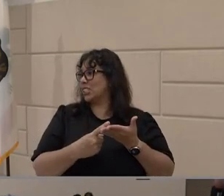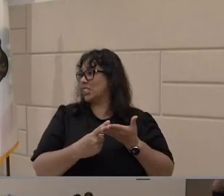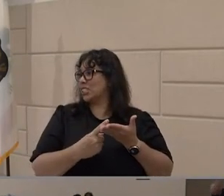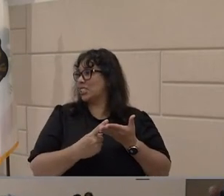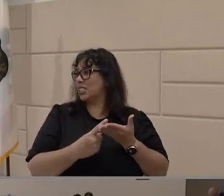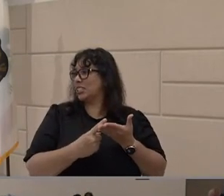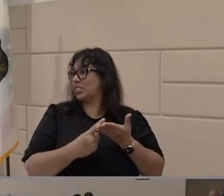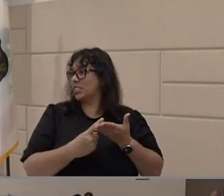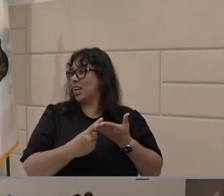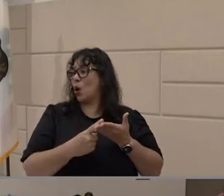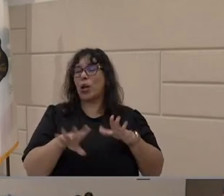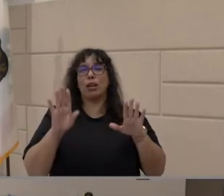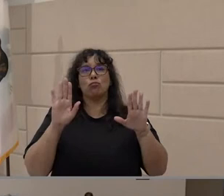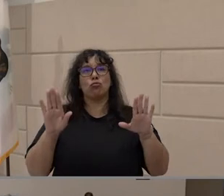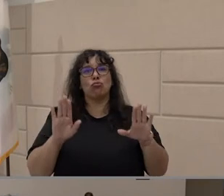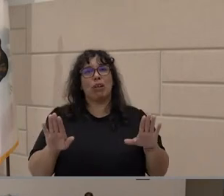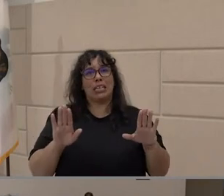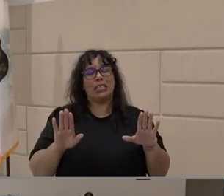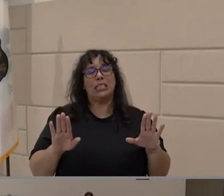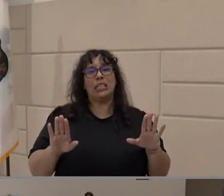ទេ